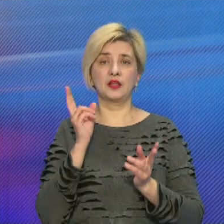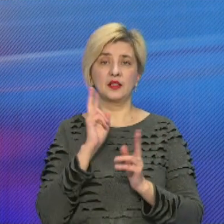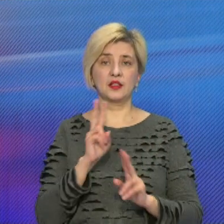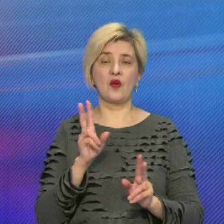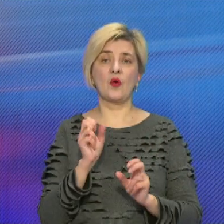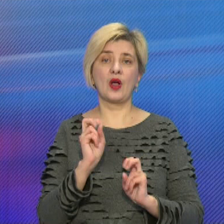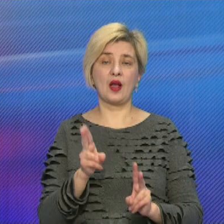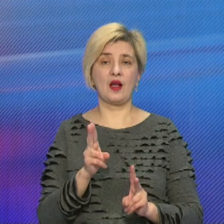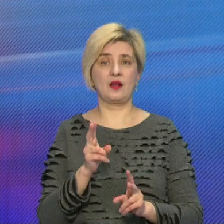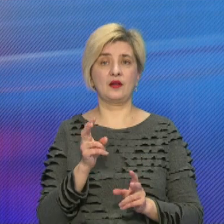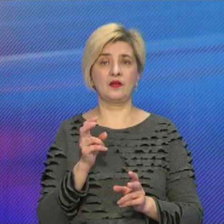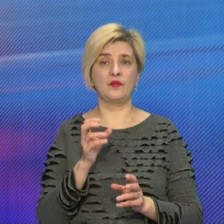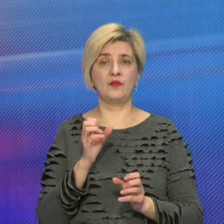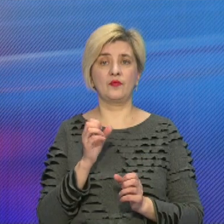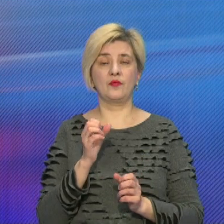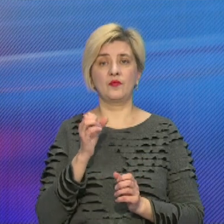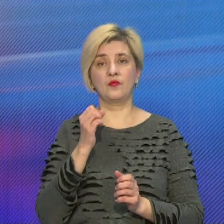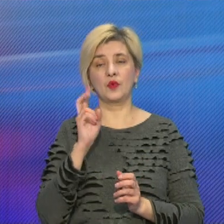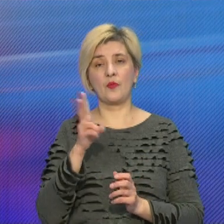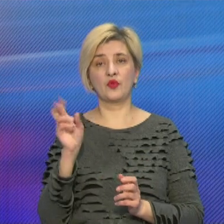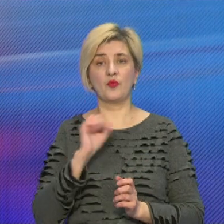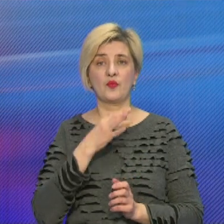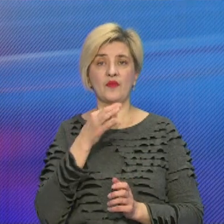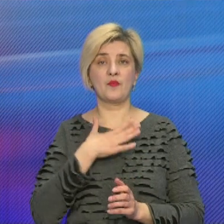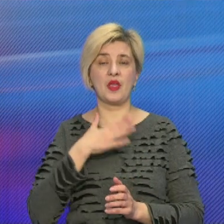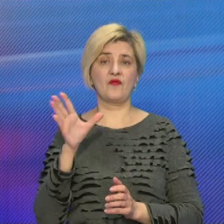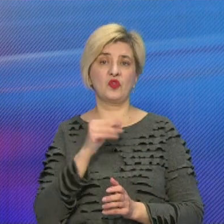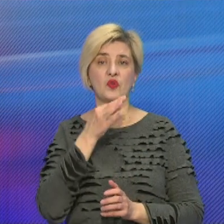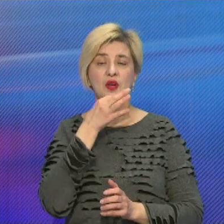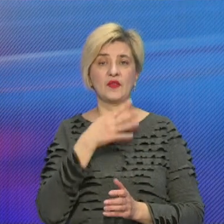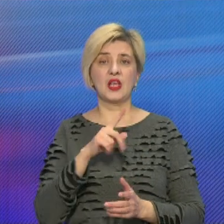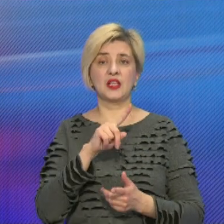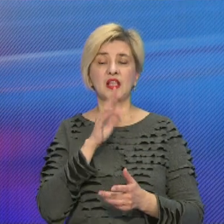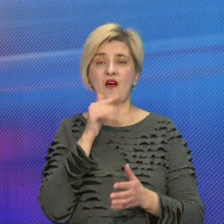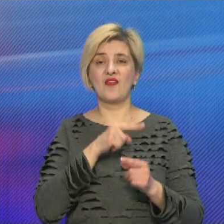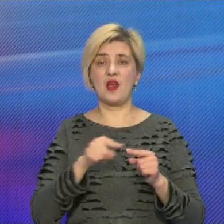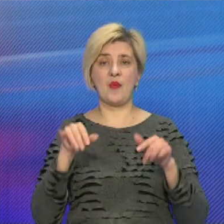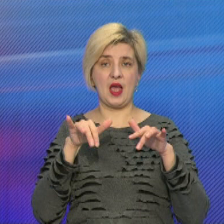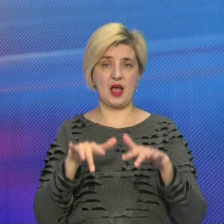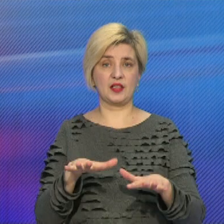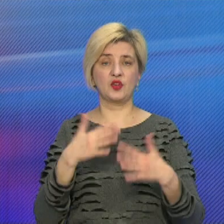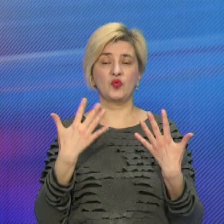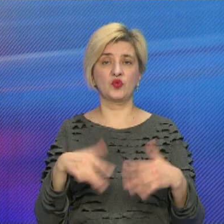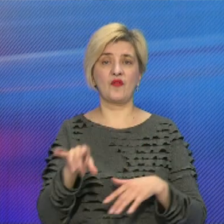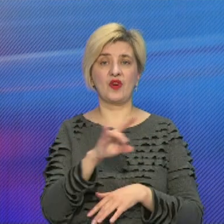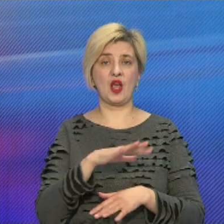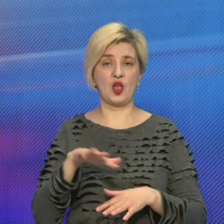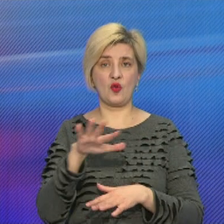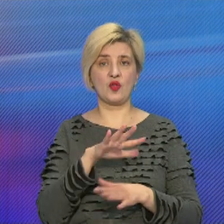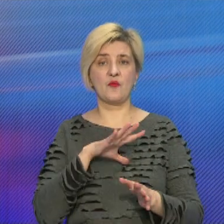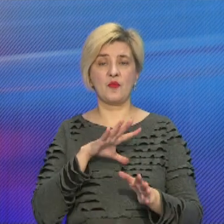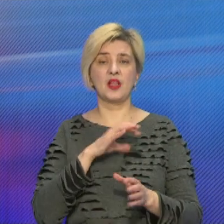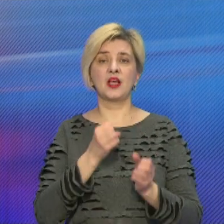как можно. Может, не нравится. Мне все нравится. За час проведения акции «До сей души» у Лидии районе уже отбылось несколько десятков теплых